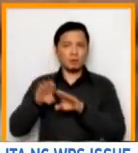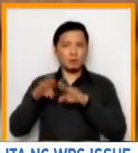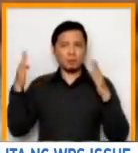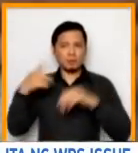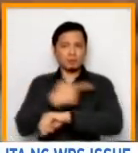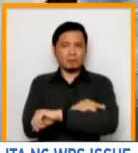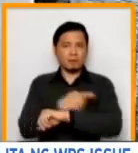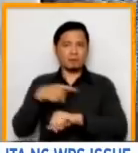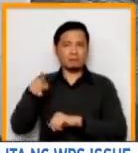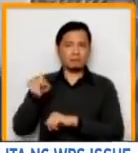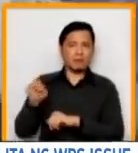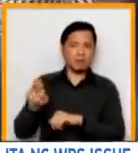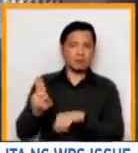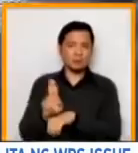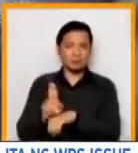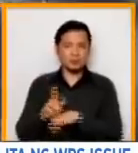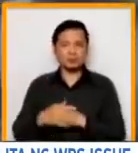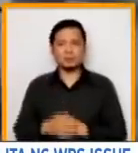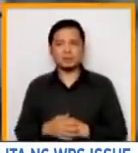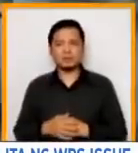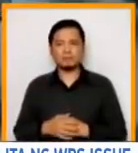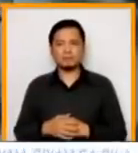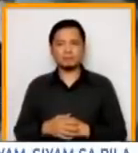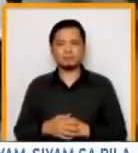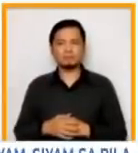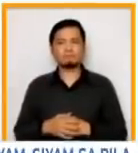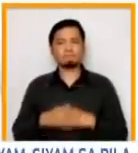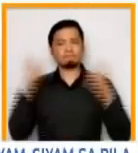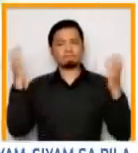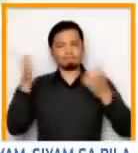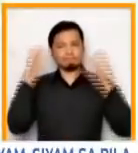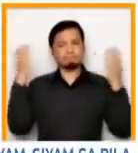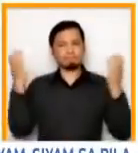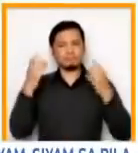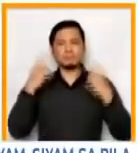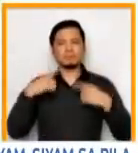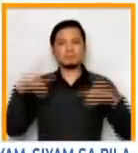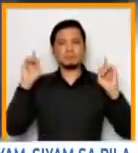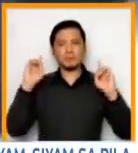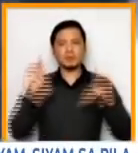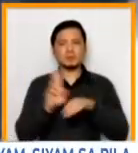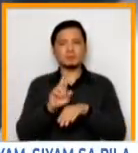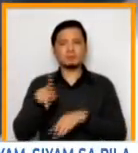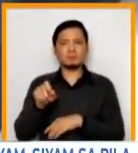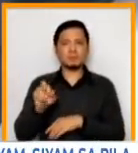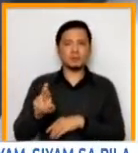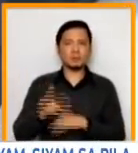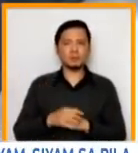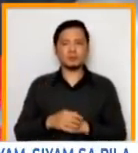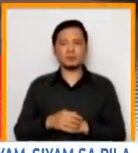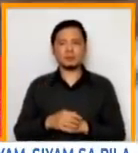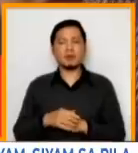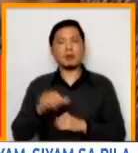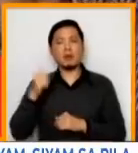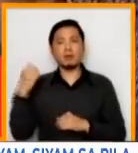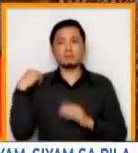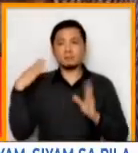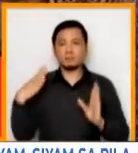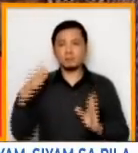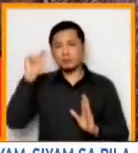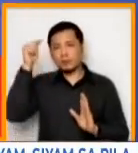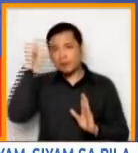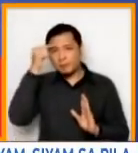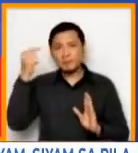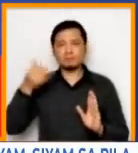Dumalo sa ceremonial vaccination ng Pfizer vaccine sina Cebu City Mayor Edgardo Labella at iba pang opisyal ng gobyerno. Anim na po